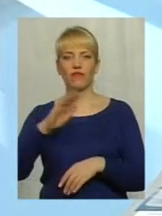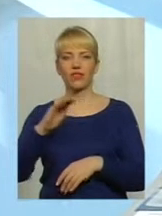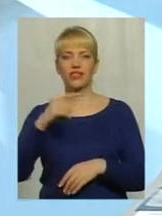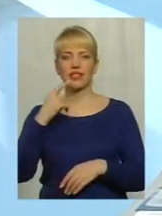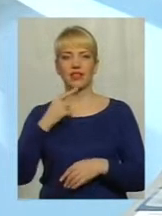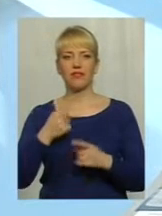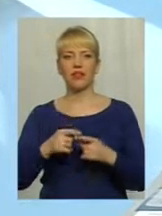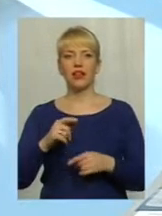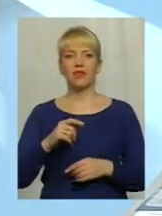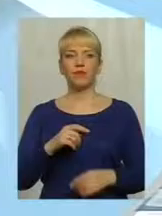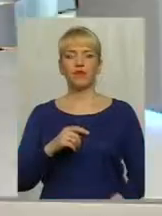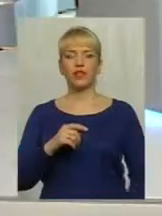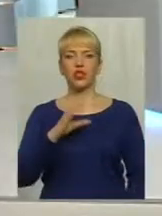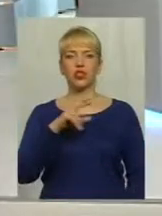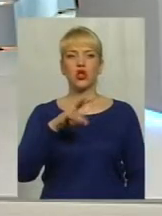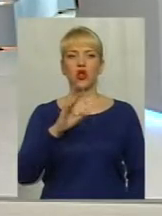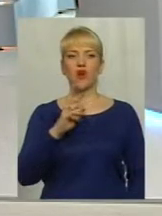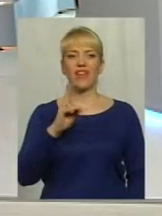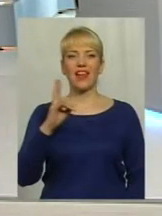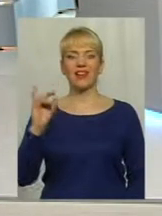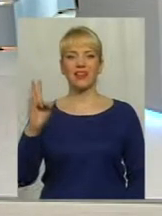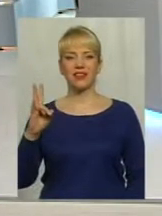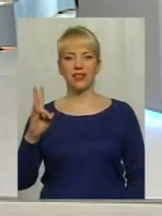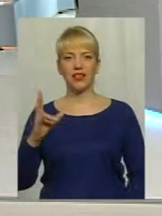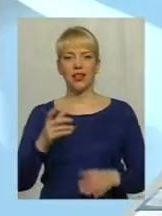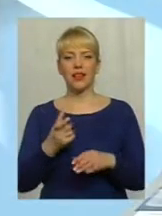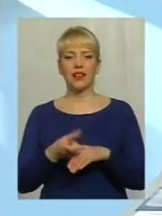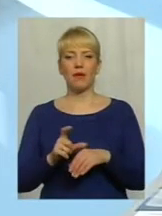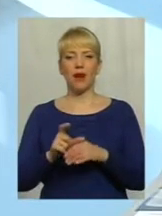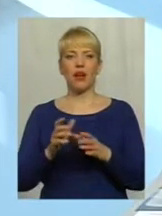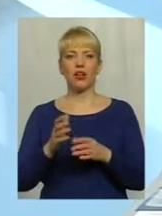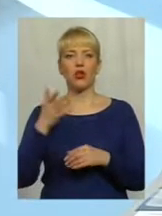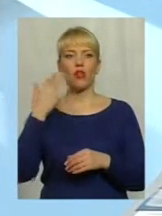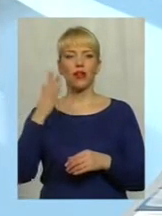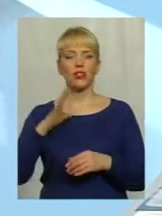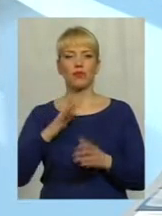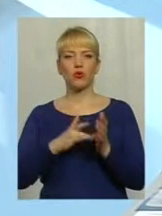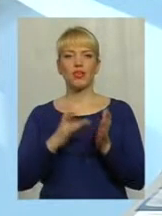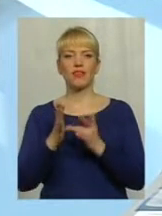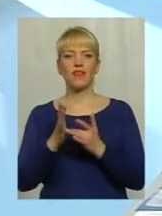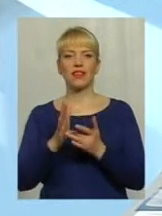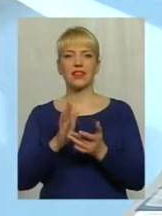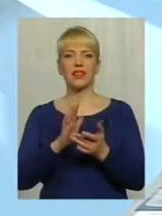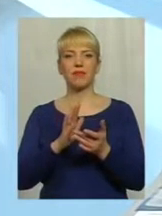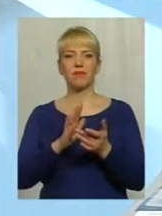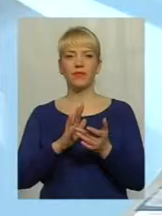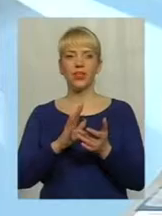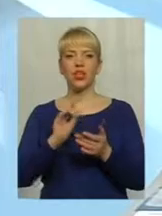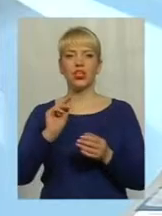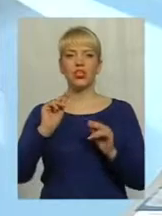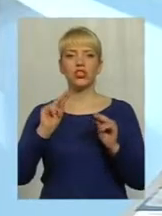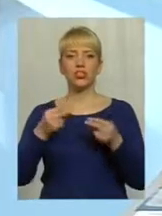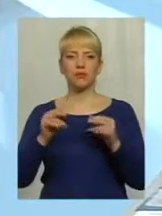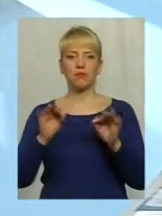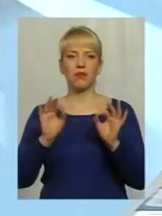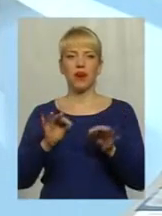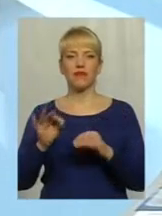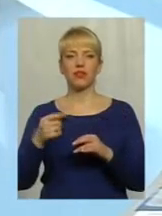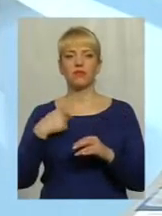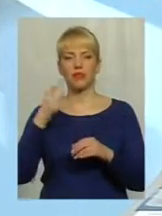'янину, а я відношу це і до українців, набагато легше бути святим, ніж праведним. Знаєте, ми там в церкву,